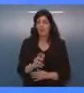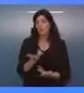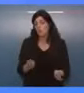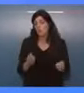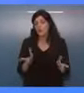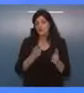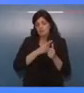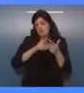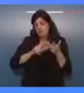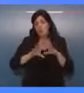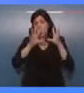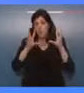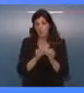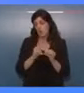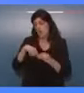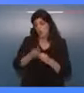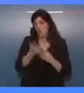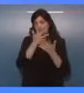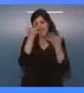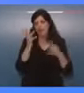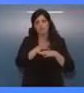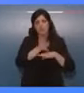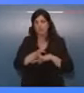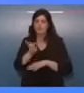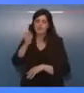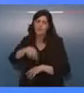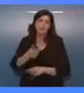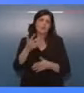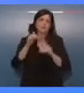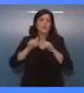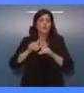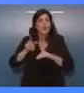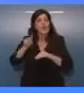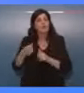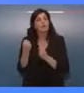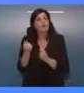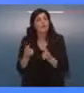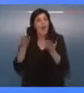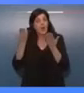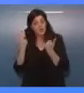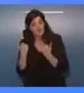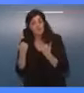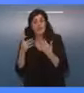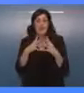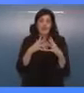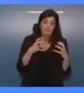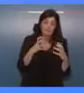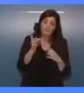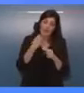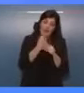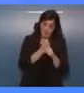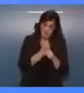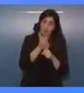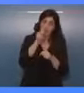serie di e poi naturalmente provvedimenti per tutelare come dicevo prima il potere d'acquisto delle imprese dei lavoratori e la